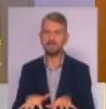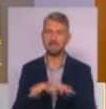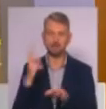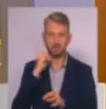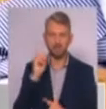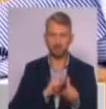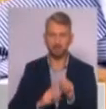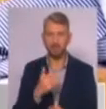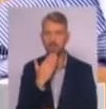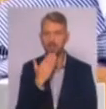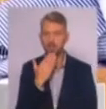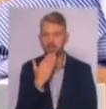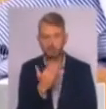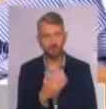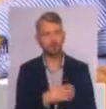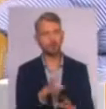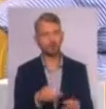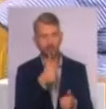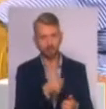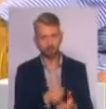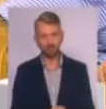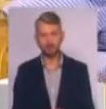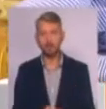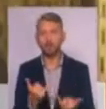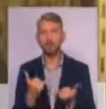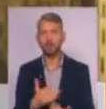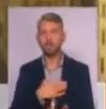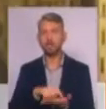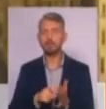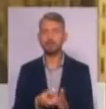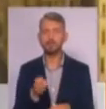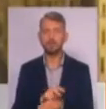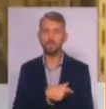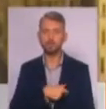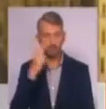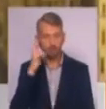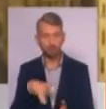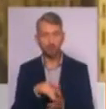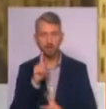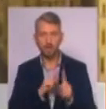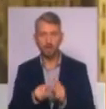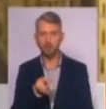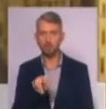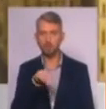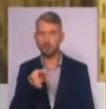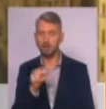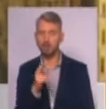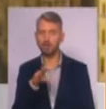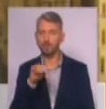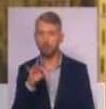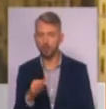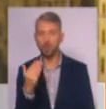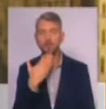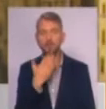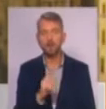Київради. Дякую за те, що завітали. Я нагадаю, що сьогодні до нашої студії завітала депутат Київської міської ради пані Людмила Костенко. Вам дякую за те,